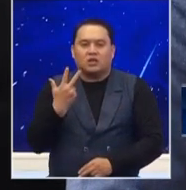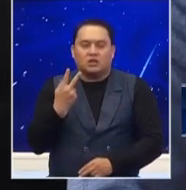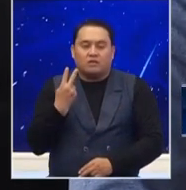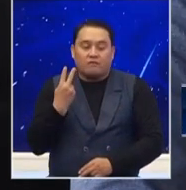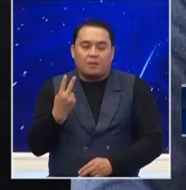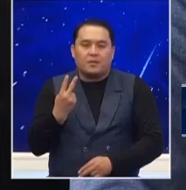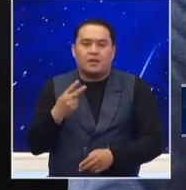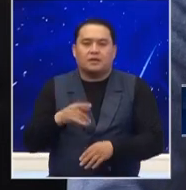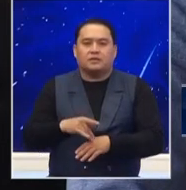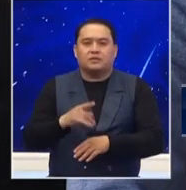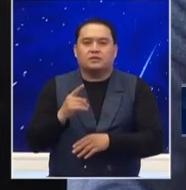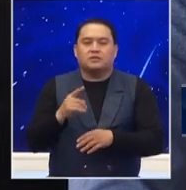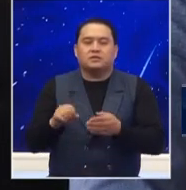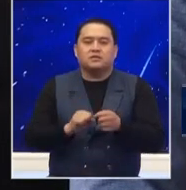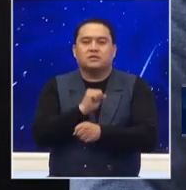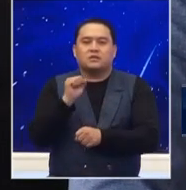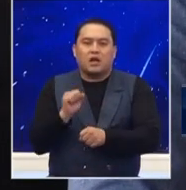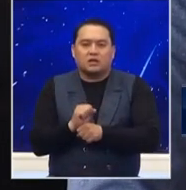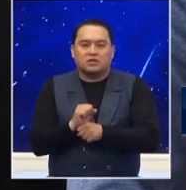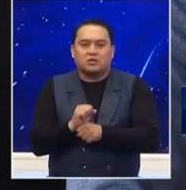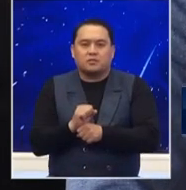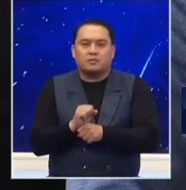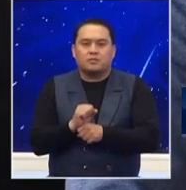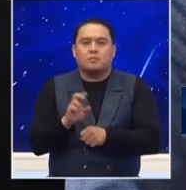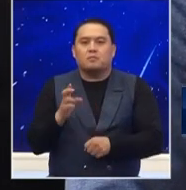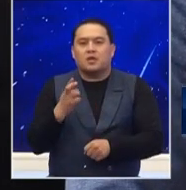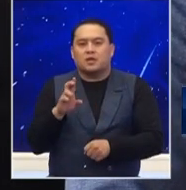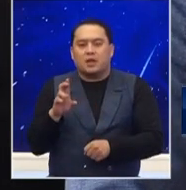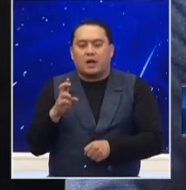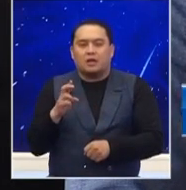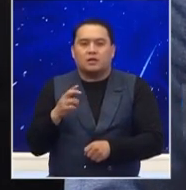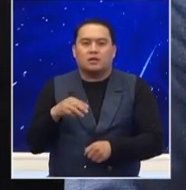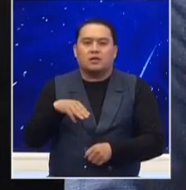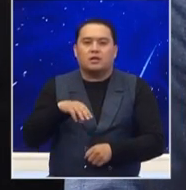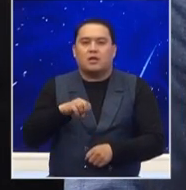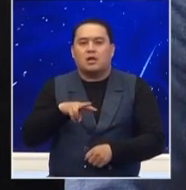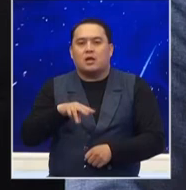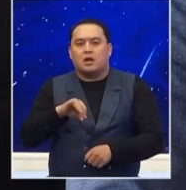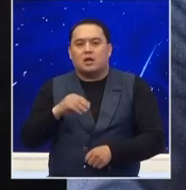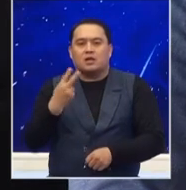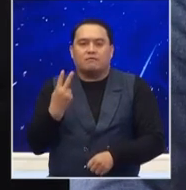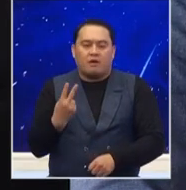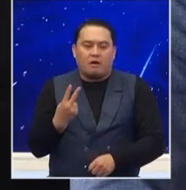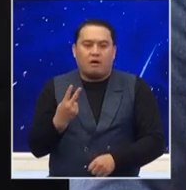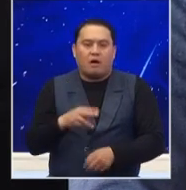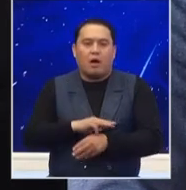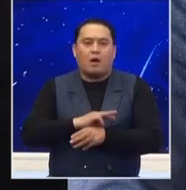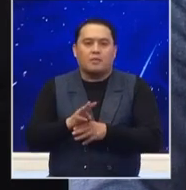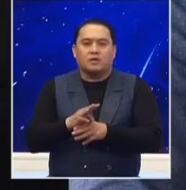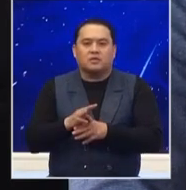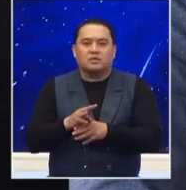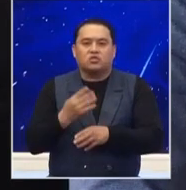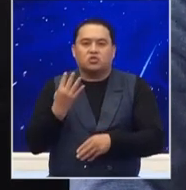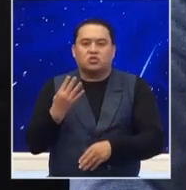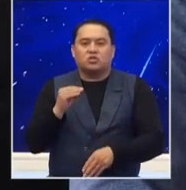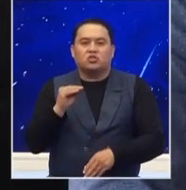операторами. Билайн, Теле2. На сегодняшний день мобильный оператор Теле2 обеспечивает сигналом